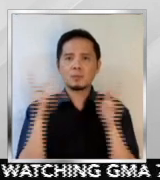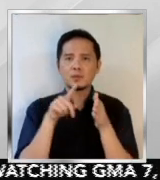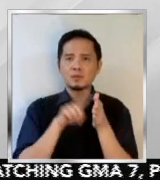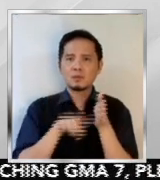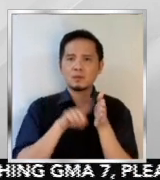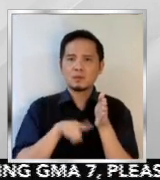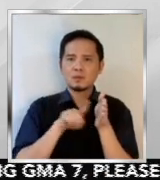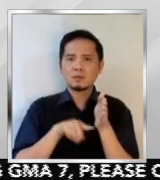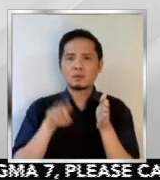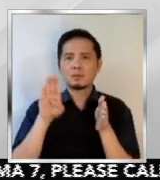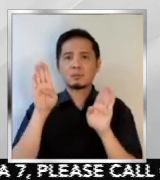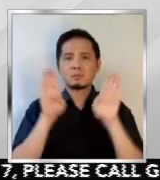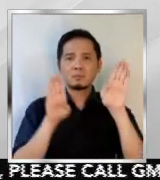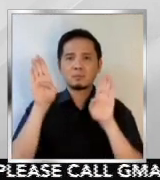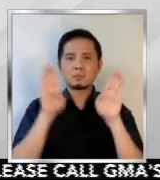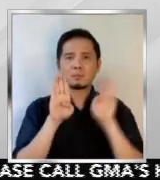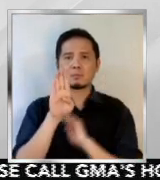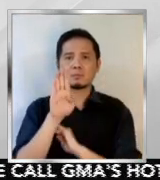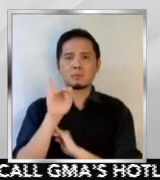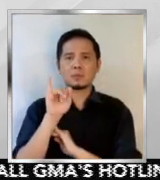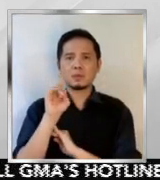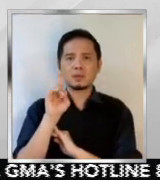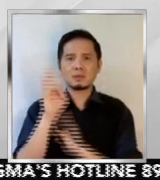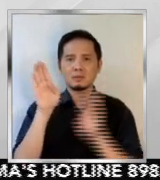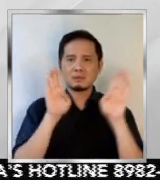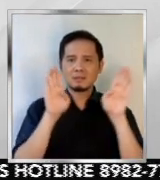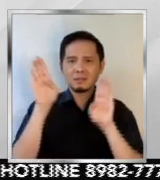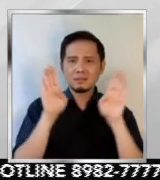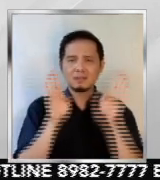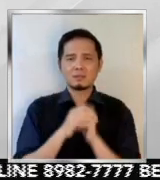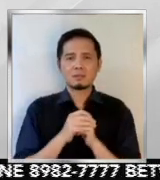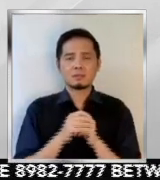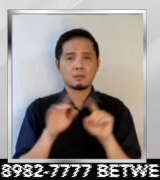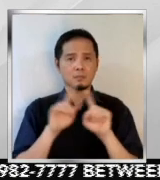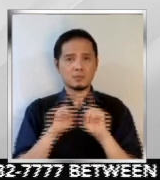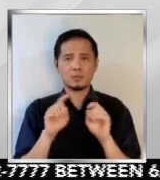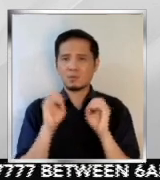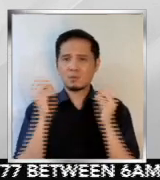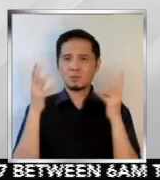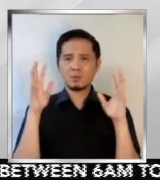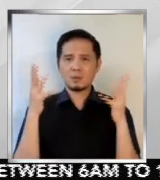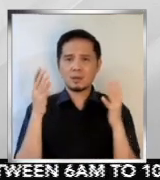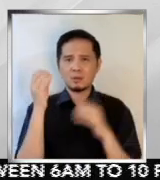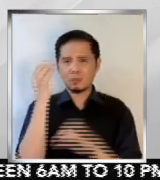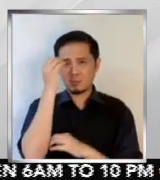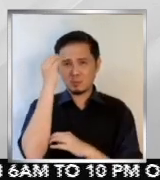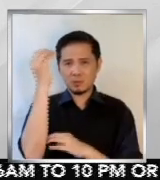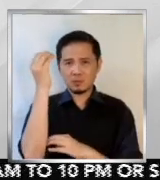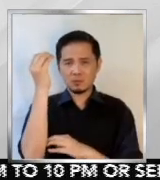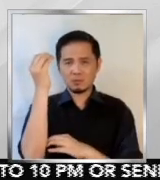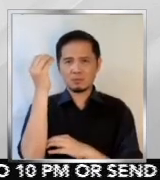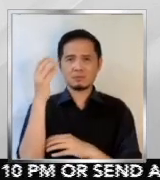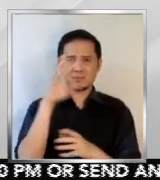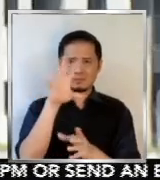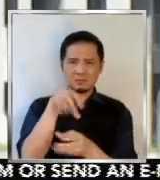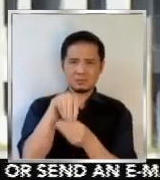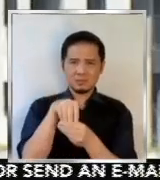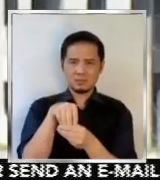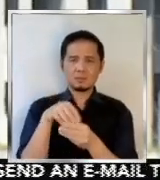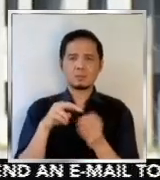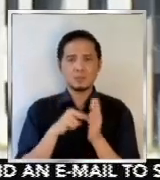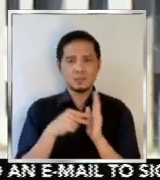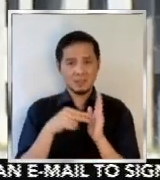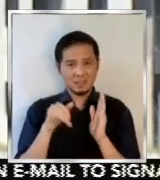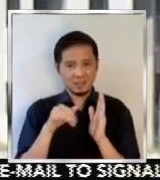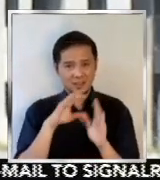At wala rin po siyang counsel's opinion na required po sa ganitong kontrata. Dagdag